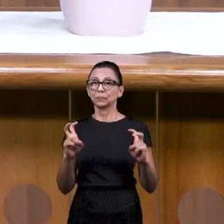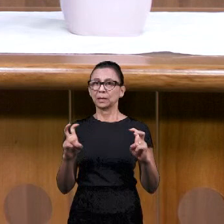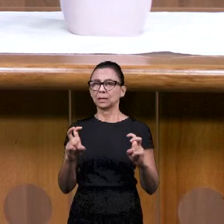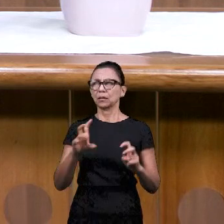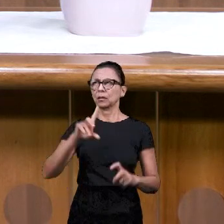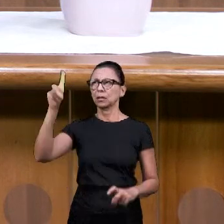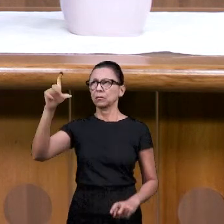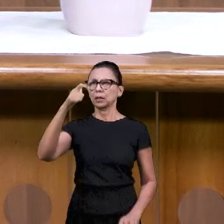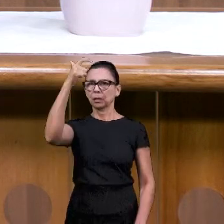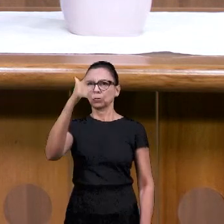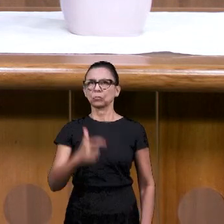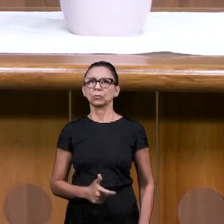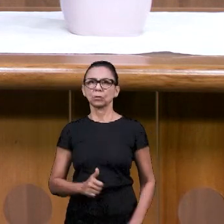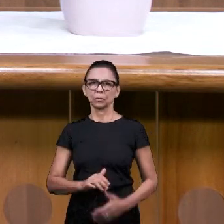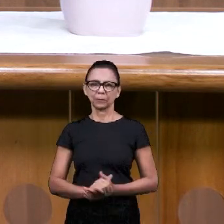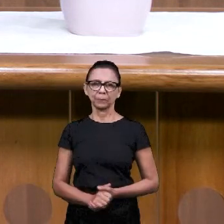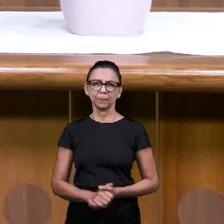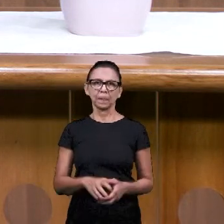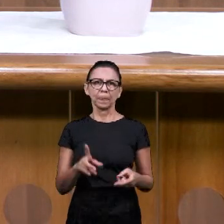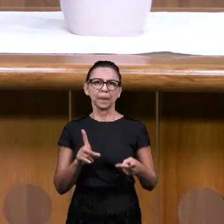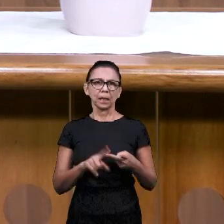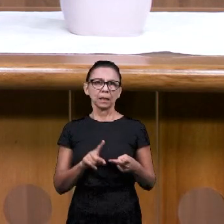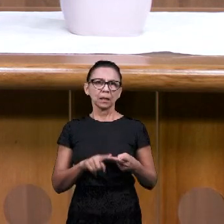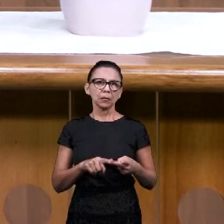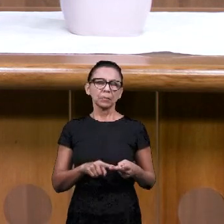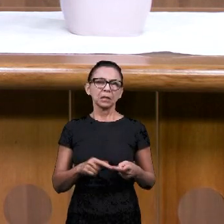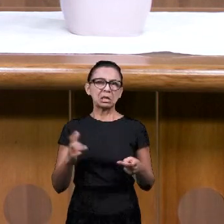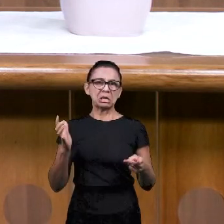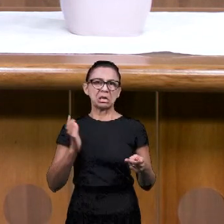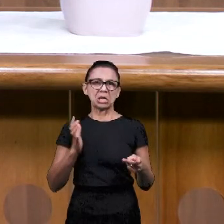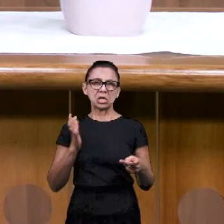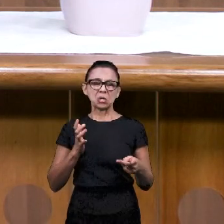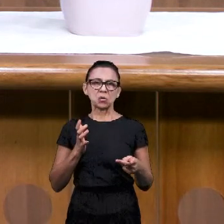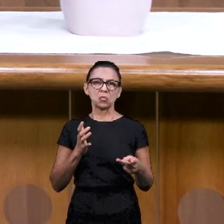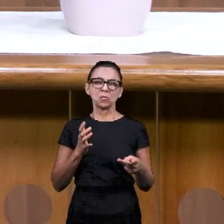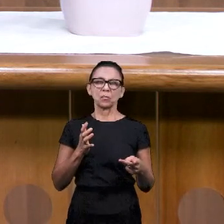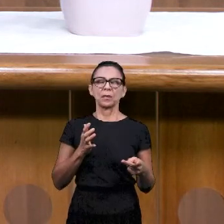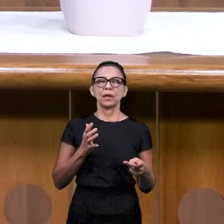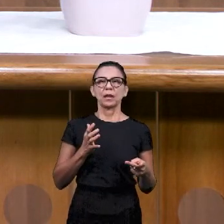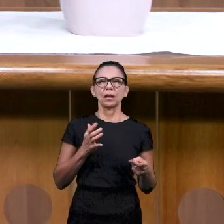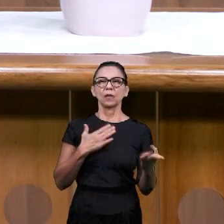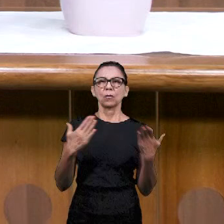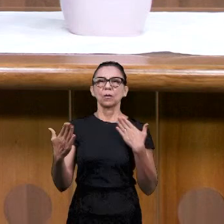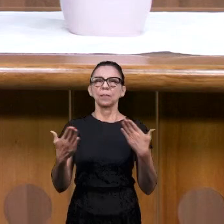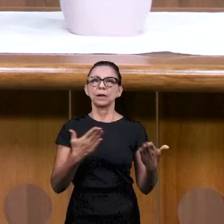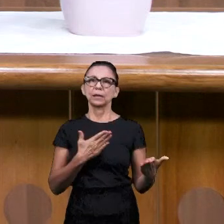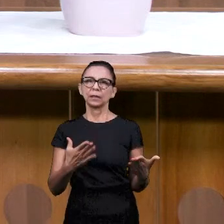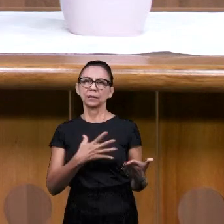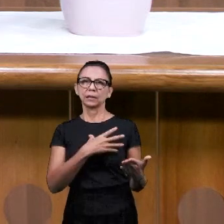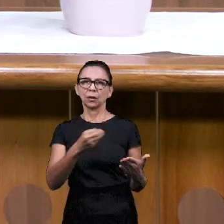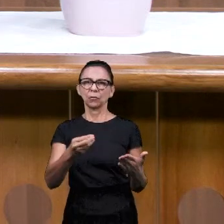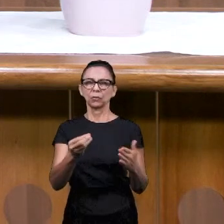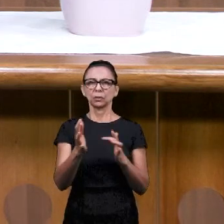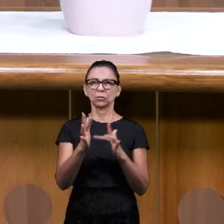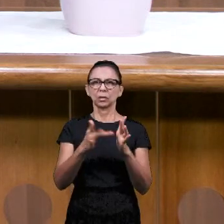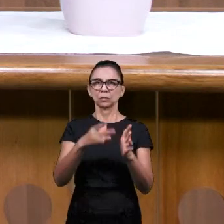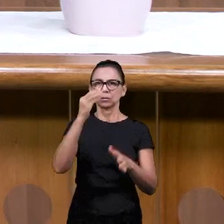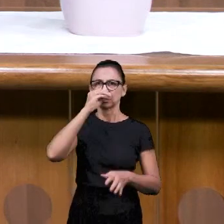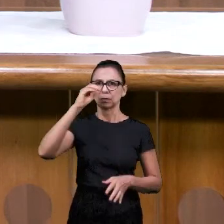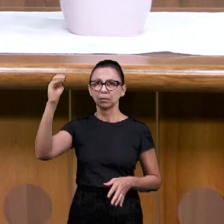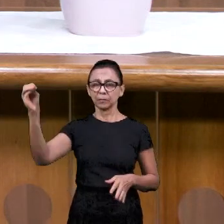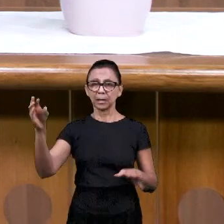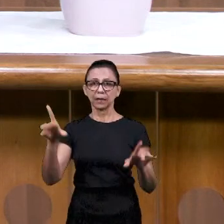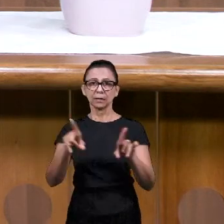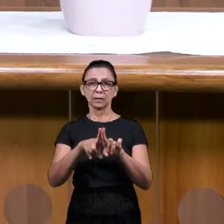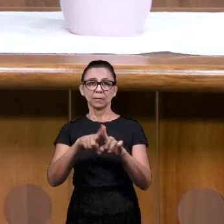Fils, l'action du Fils. Et je ne manque de rien, c'est celui qui rejette l'œuvre du Saint-Esprit. C'est lui qui est venu pour être